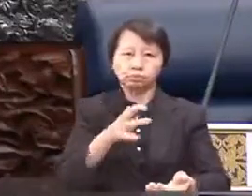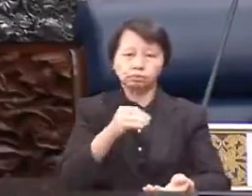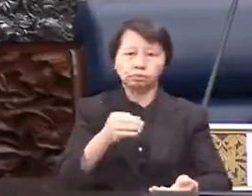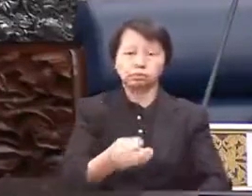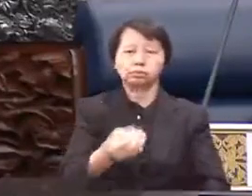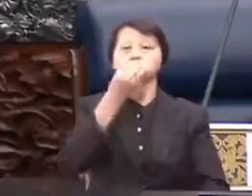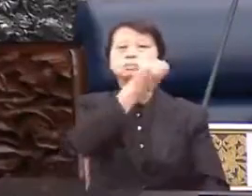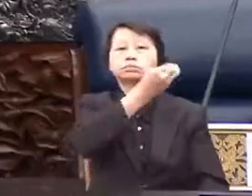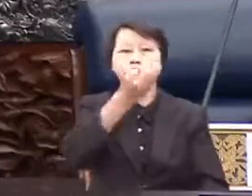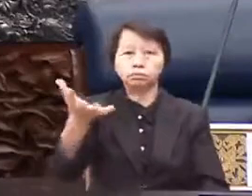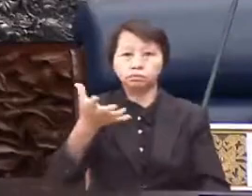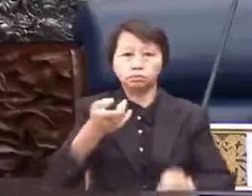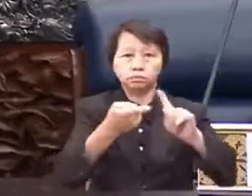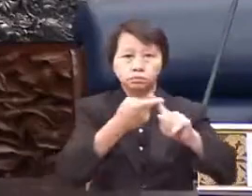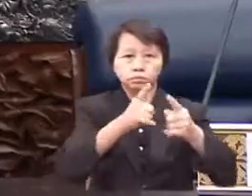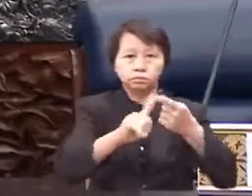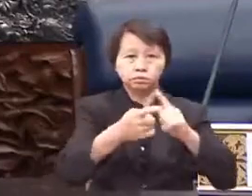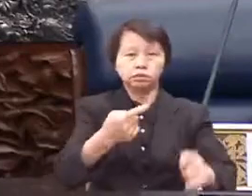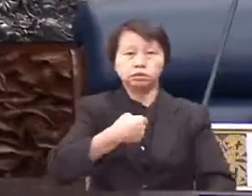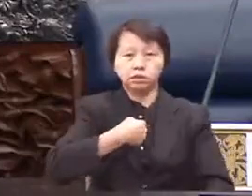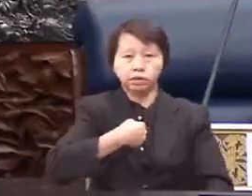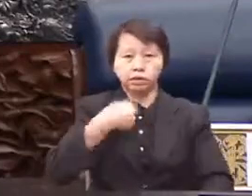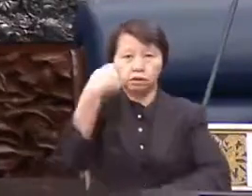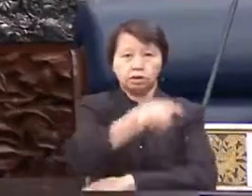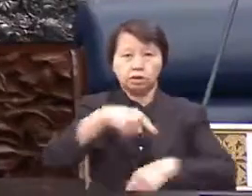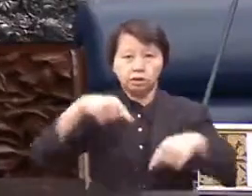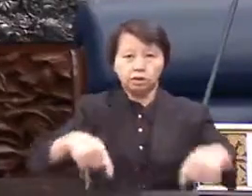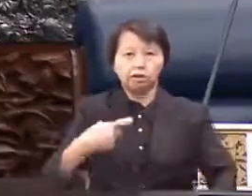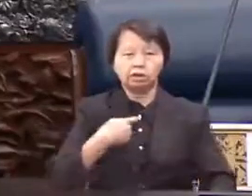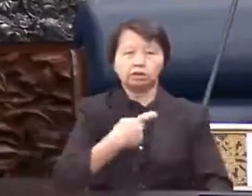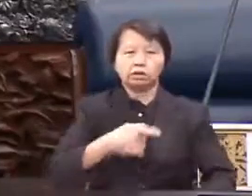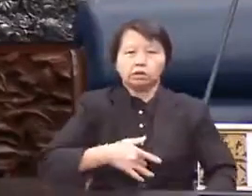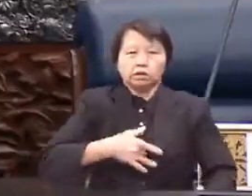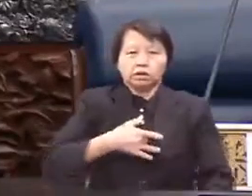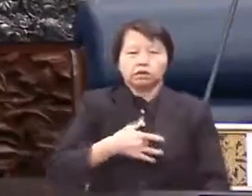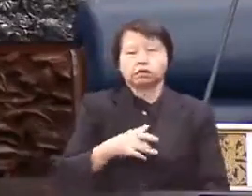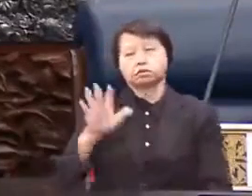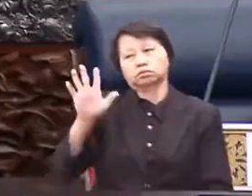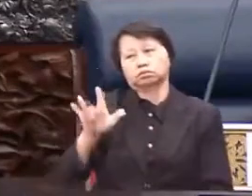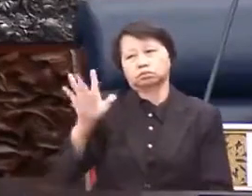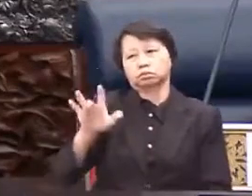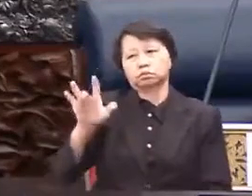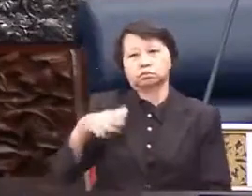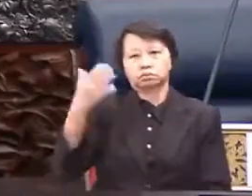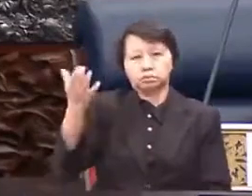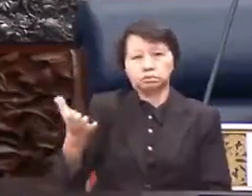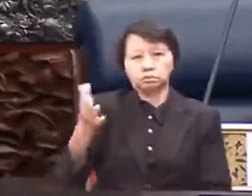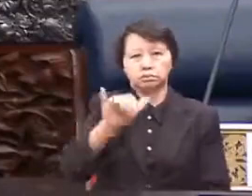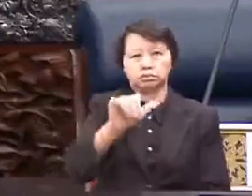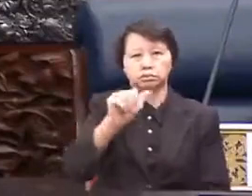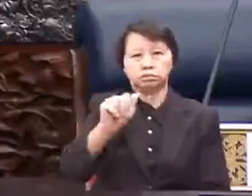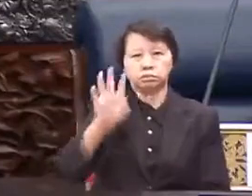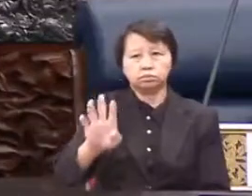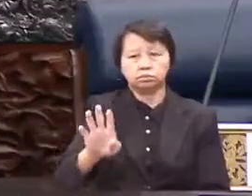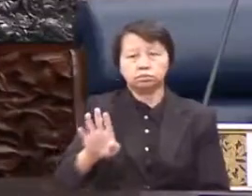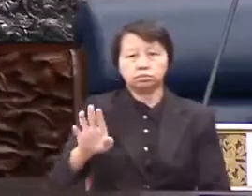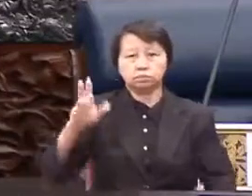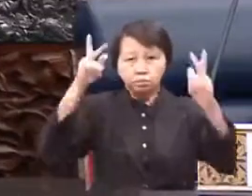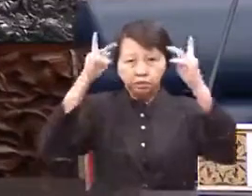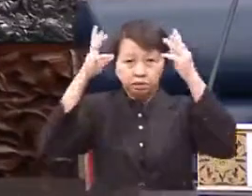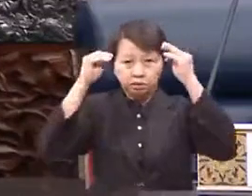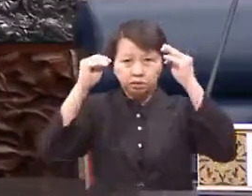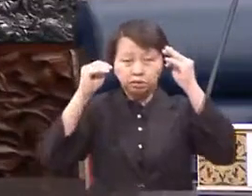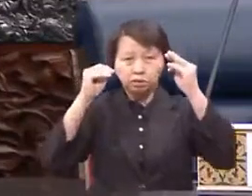memberitahu pada rekan-rekan saya bahwa hal ini kita rasa simpati kepada yang mampu